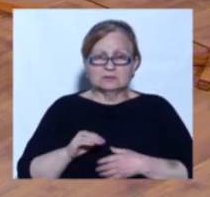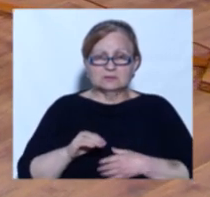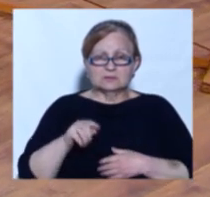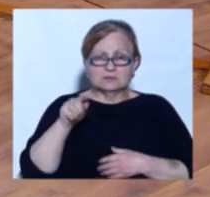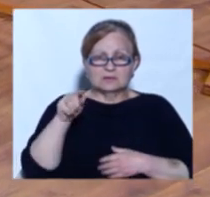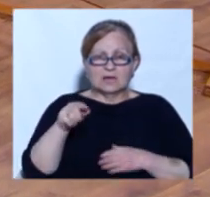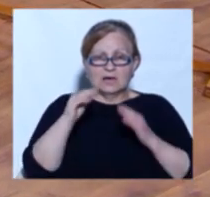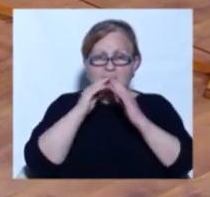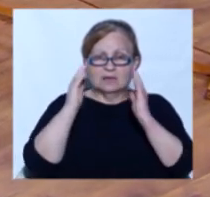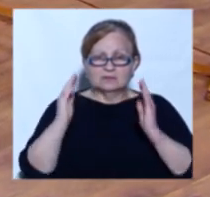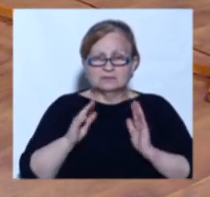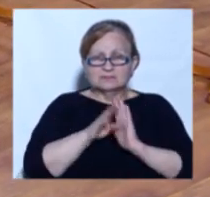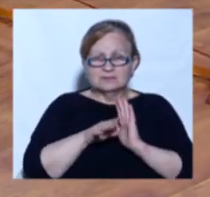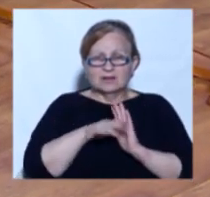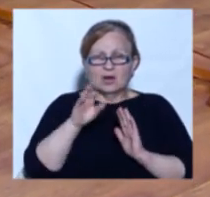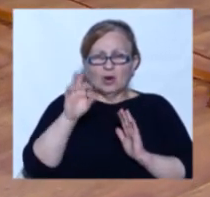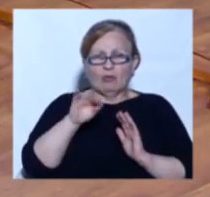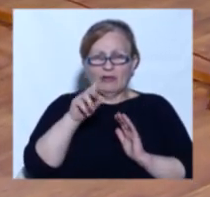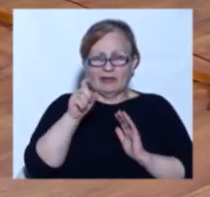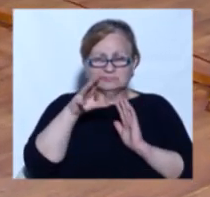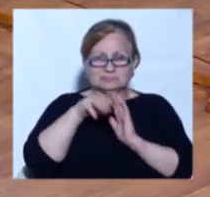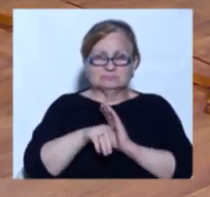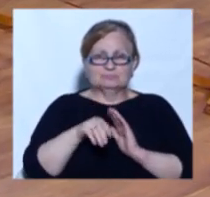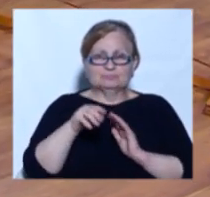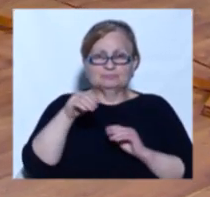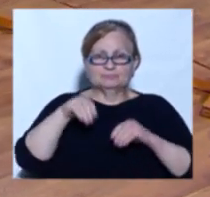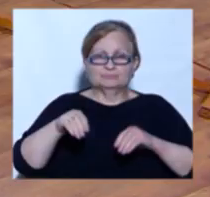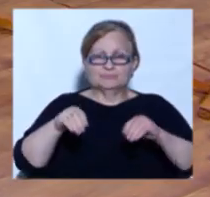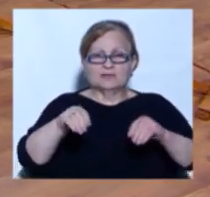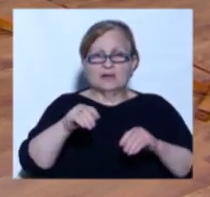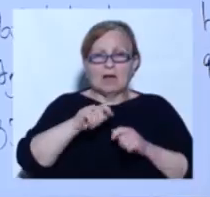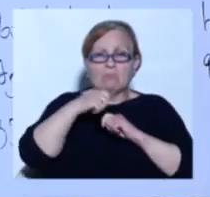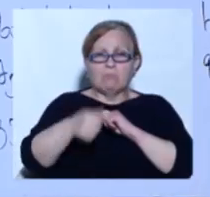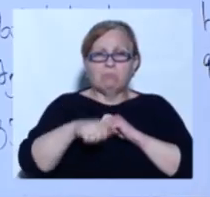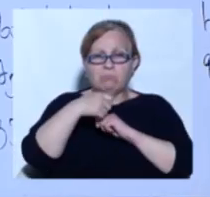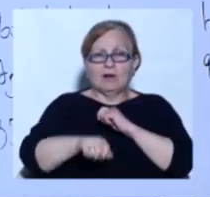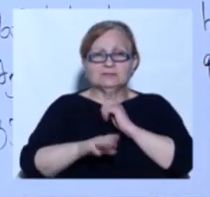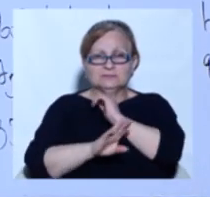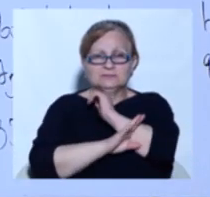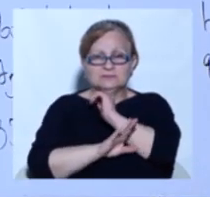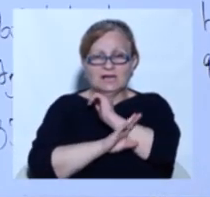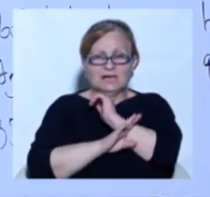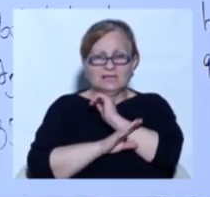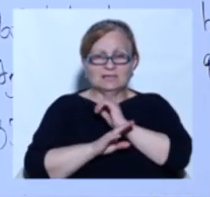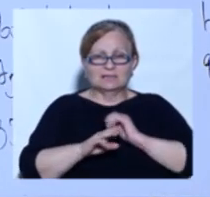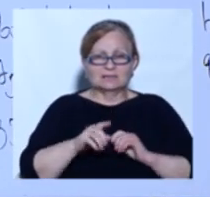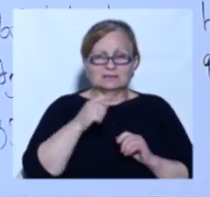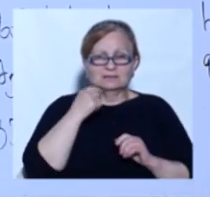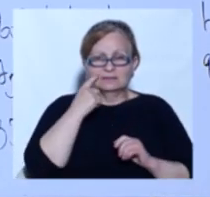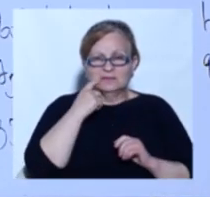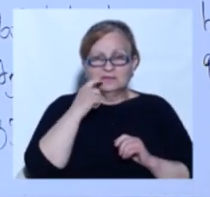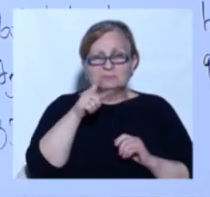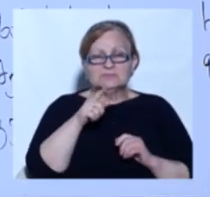ამ ქოხის ეზოში დარგული იყო ბანანის ხეები და მისი ეს ფსევდონიმიც ბაშო სწორედ